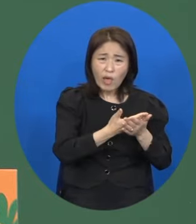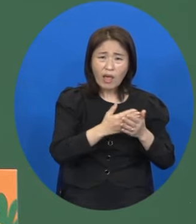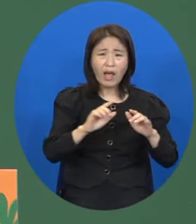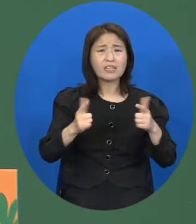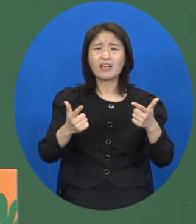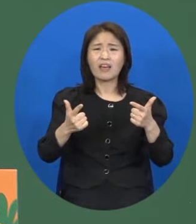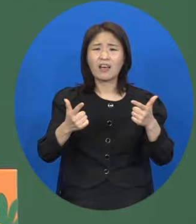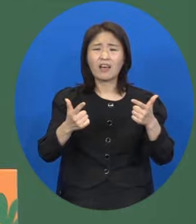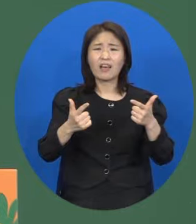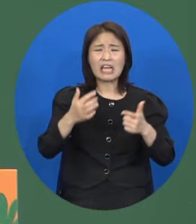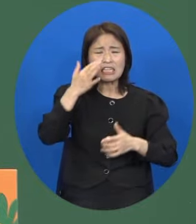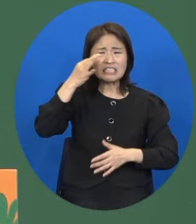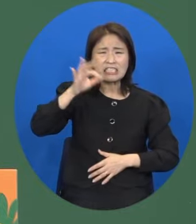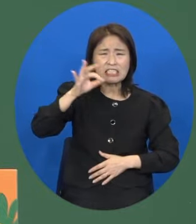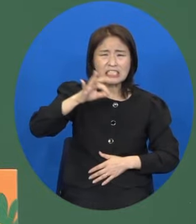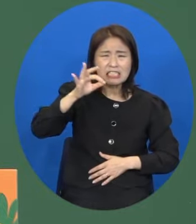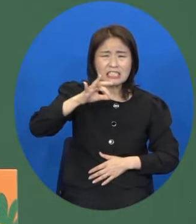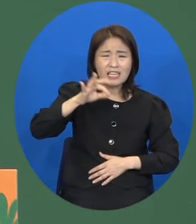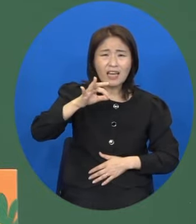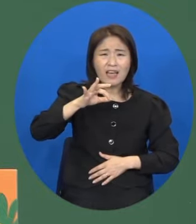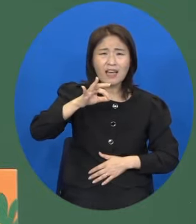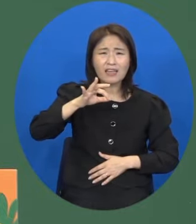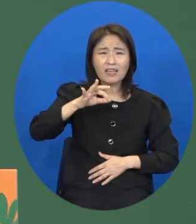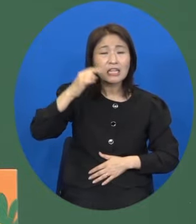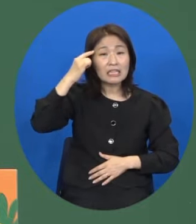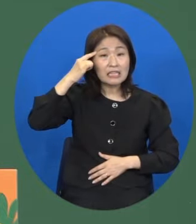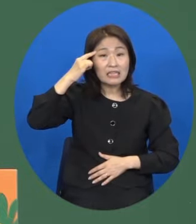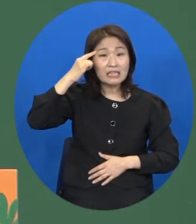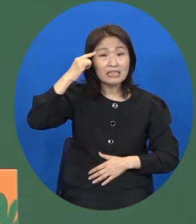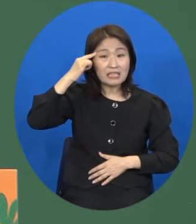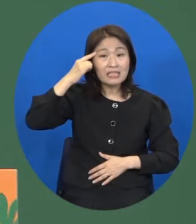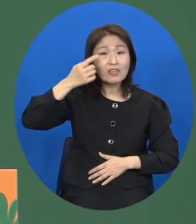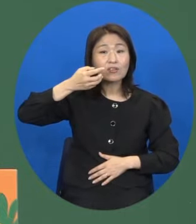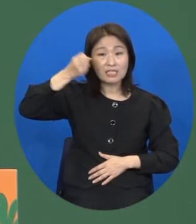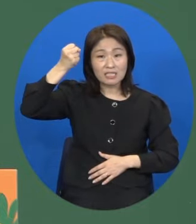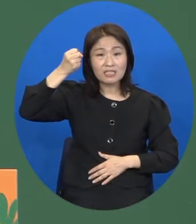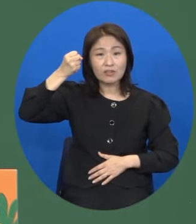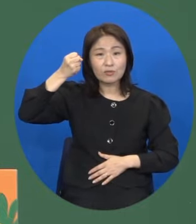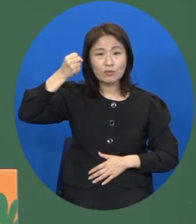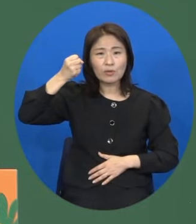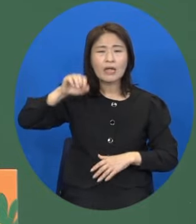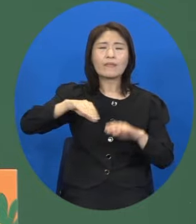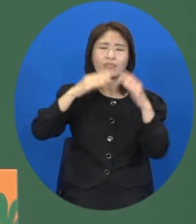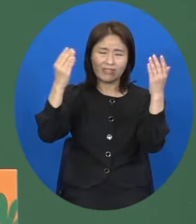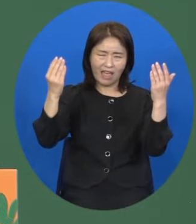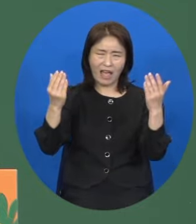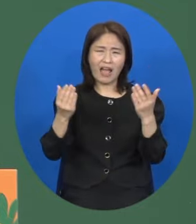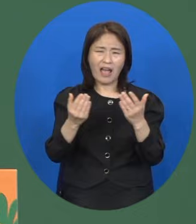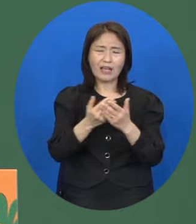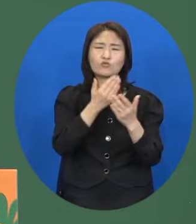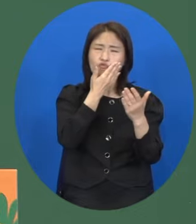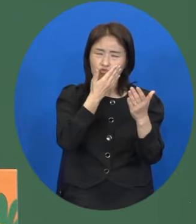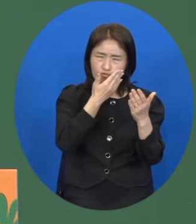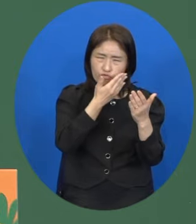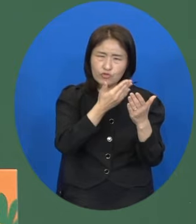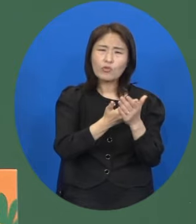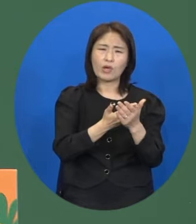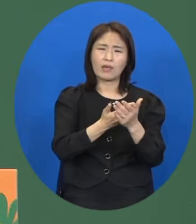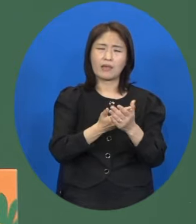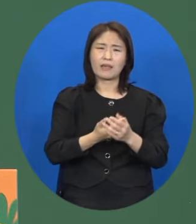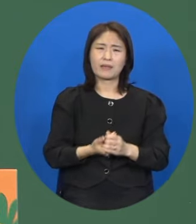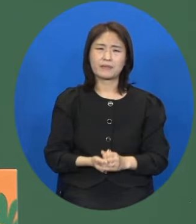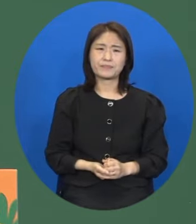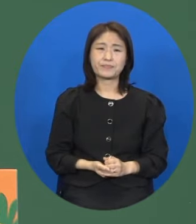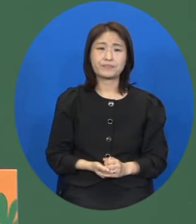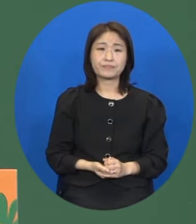볼품 없어 보이는 지체는 소중하지 않다는 편견을 버리도록 우리를 교훈합니다.